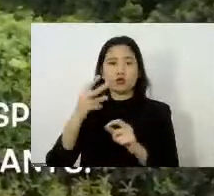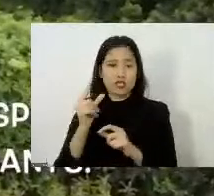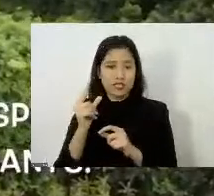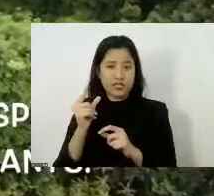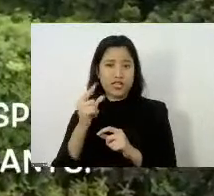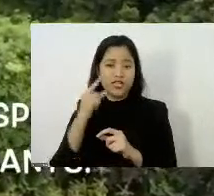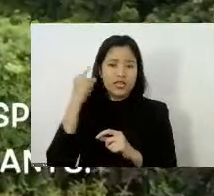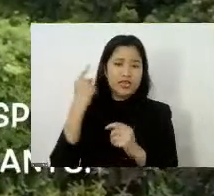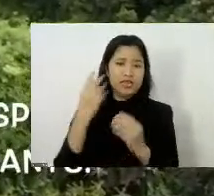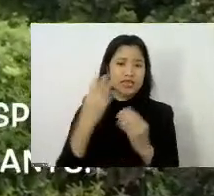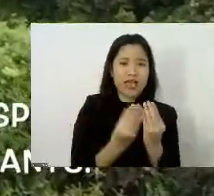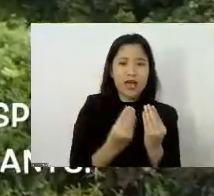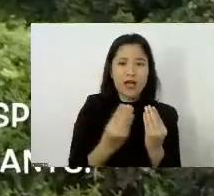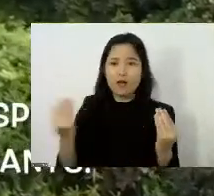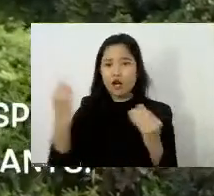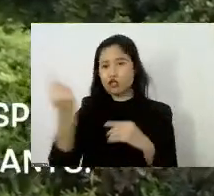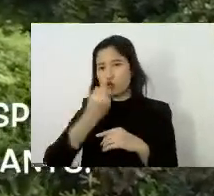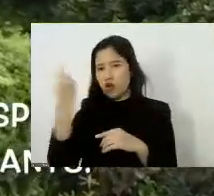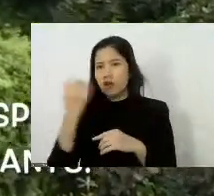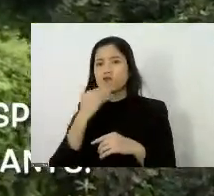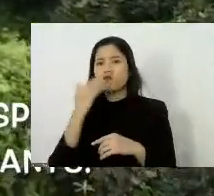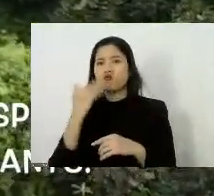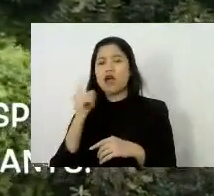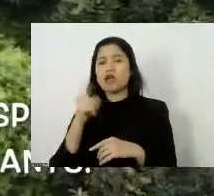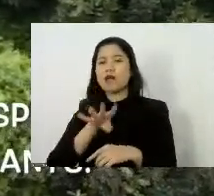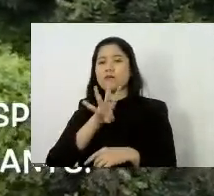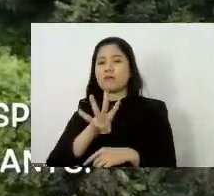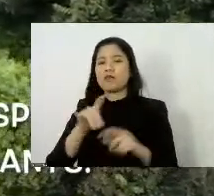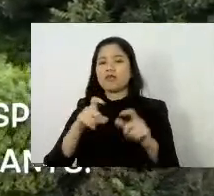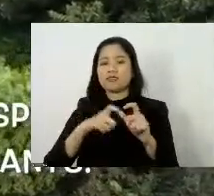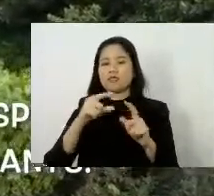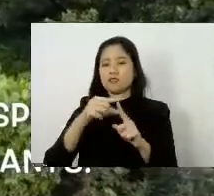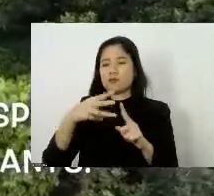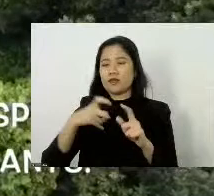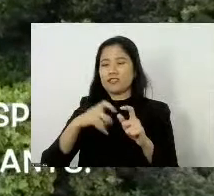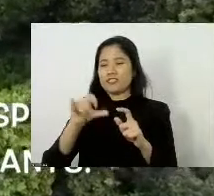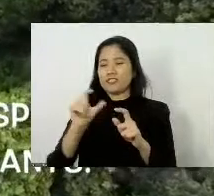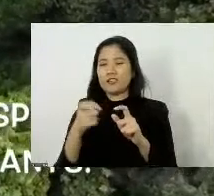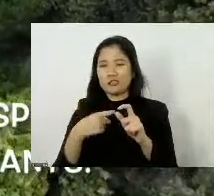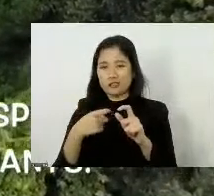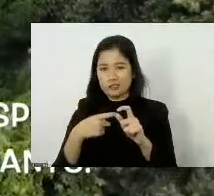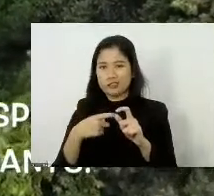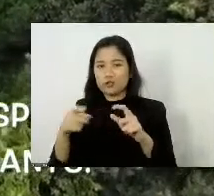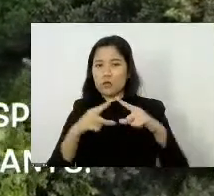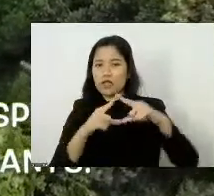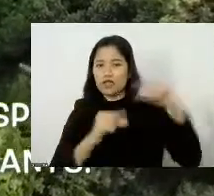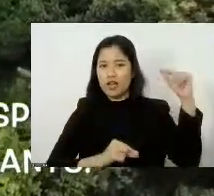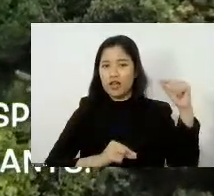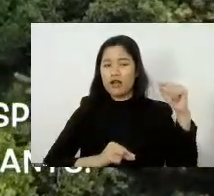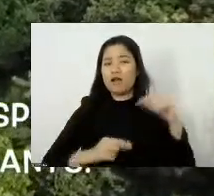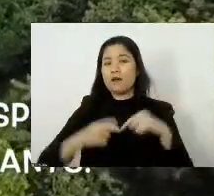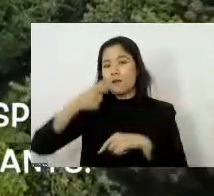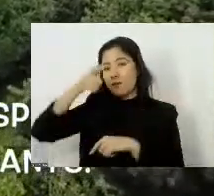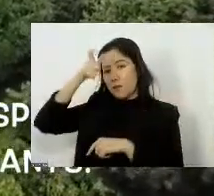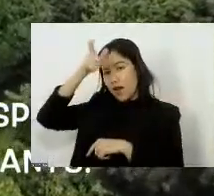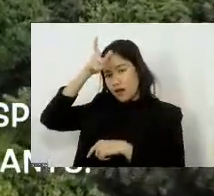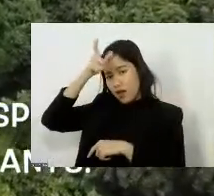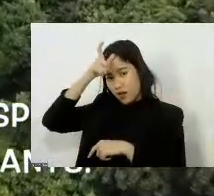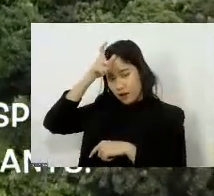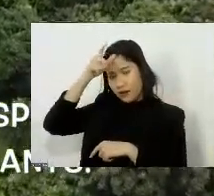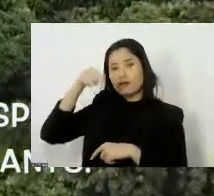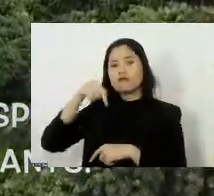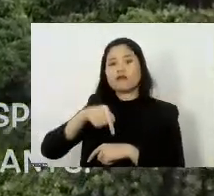memiliki kelengkapan empat spesies kunci Sumatera yaitu badak harimau orang utan